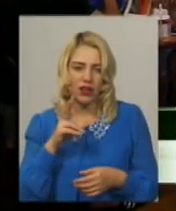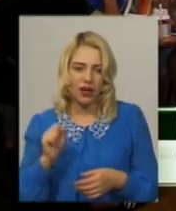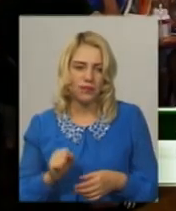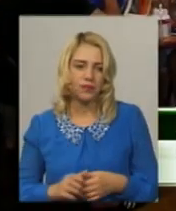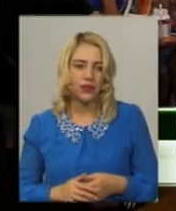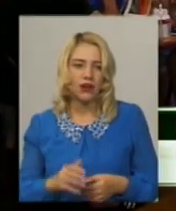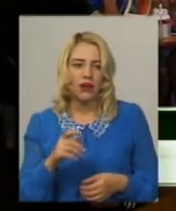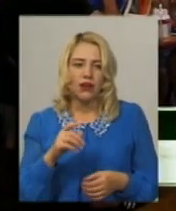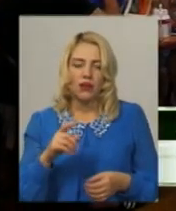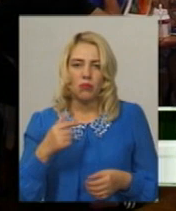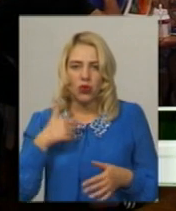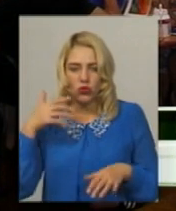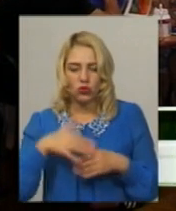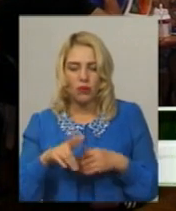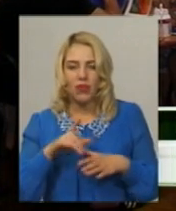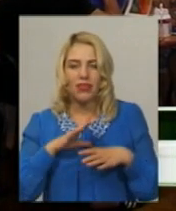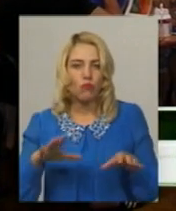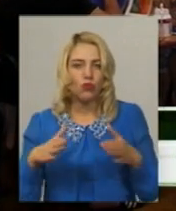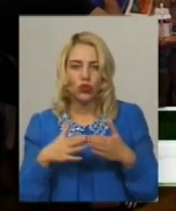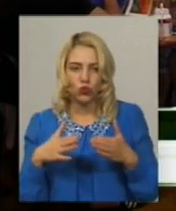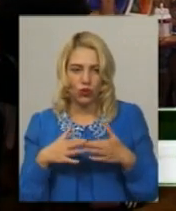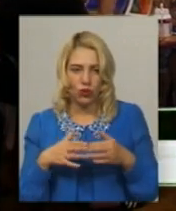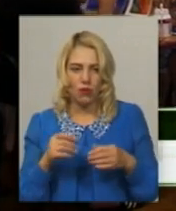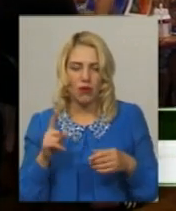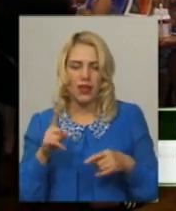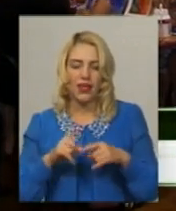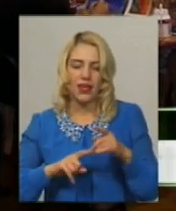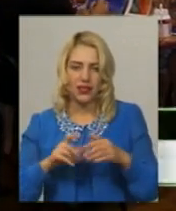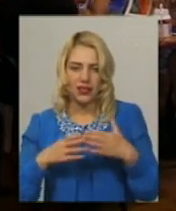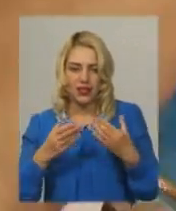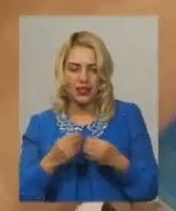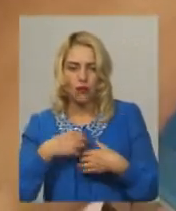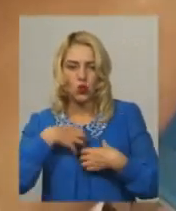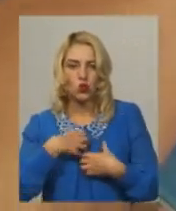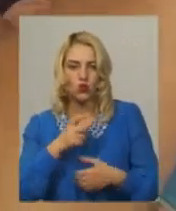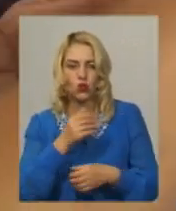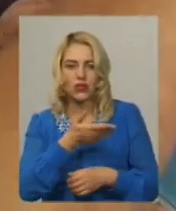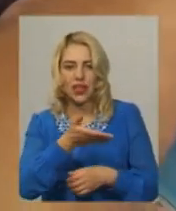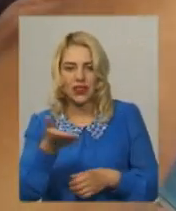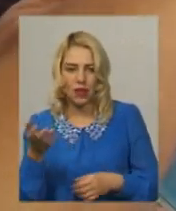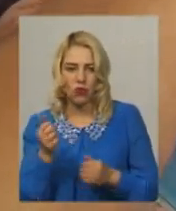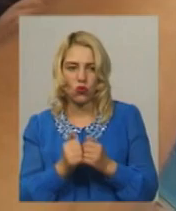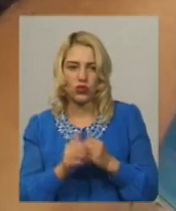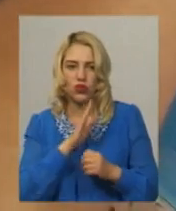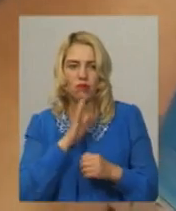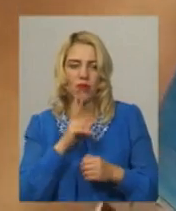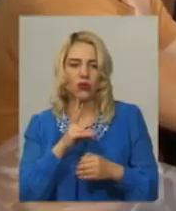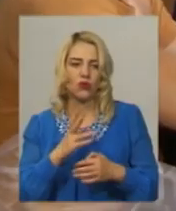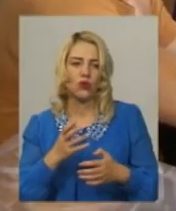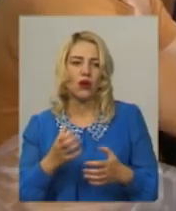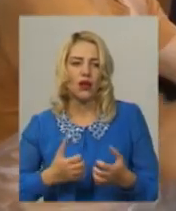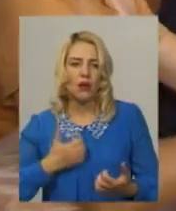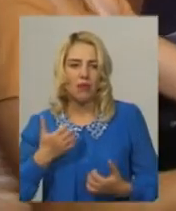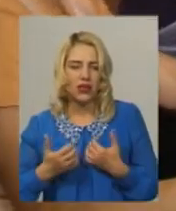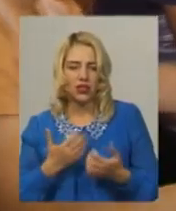що вони не були вдома, рідні за ними сумують. І кожній мамі, яка пережила там